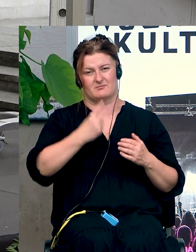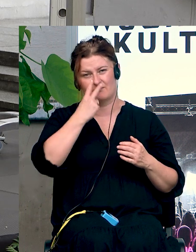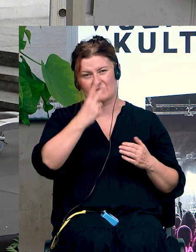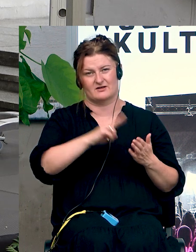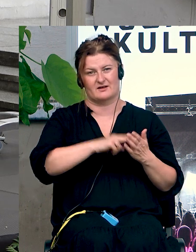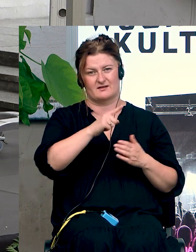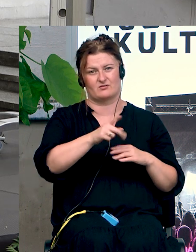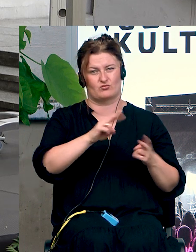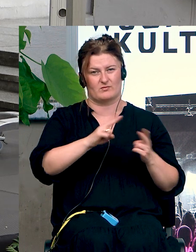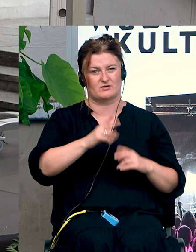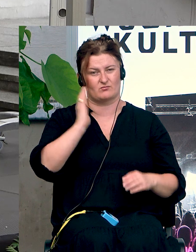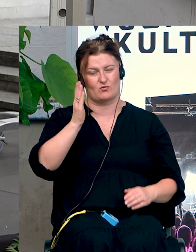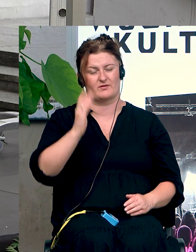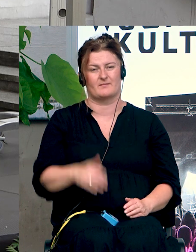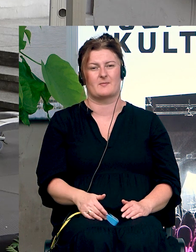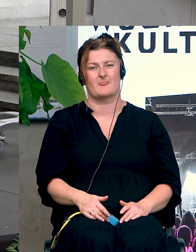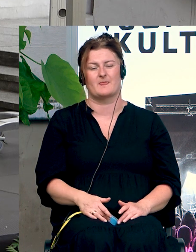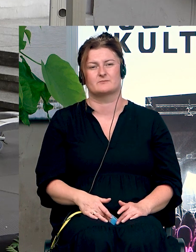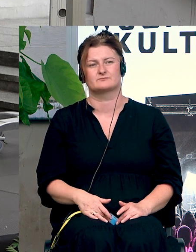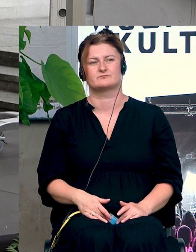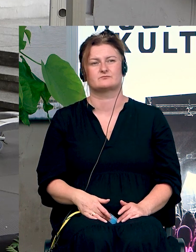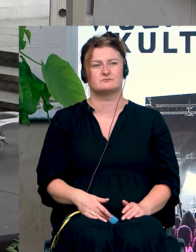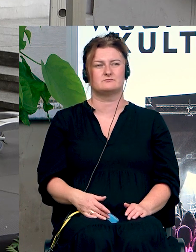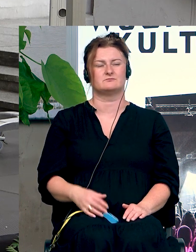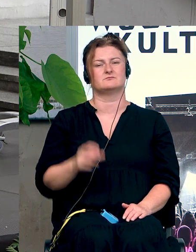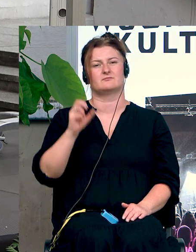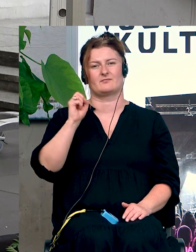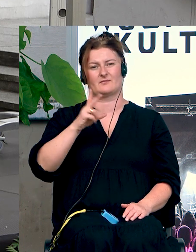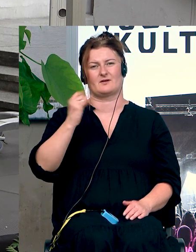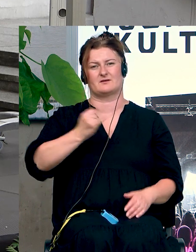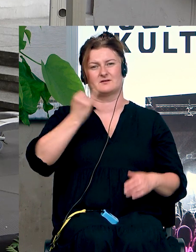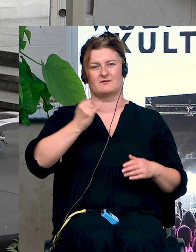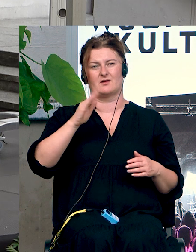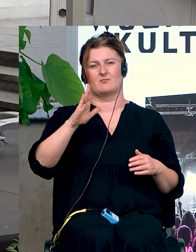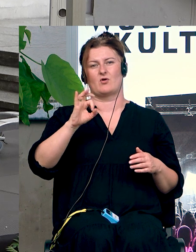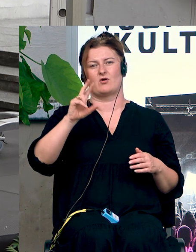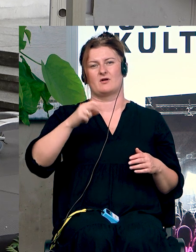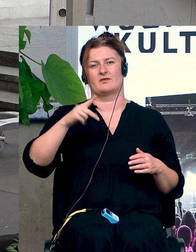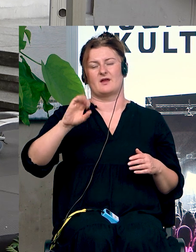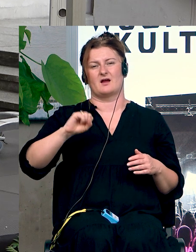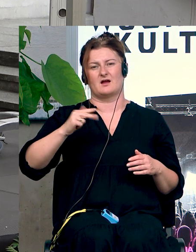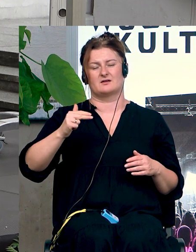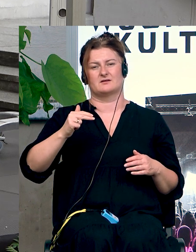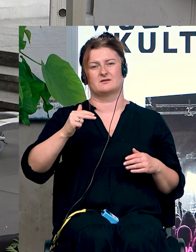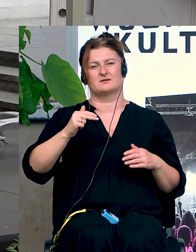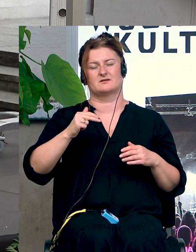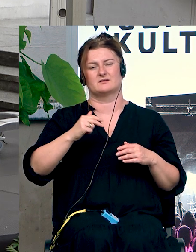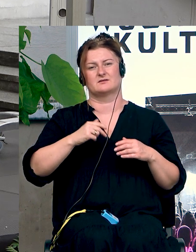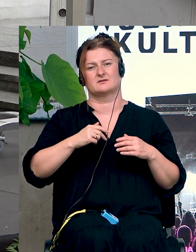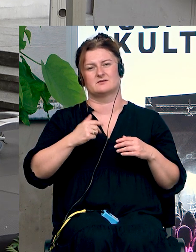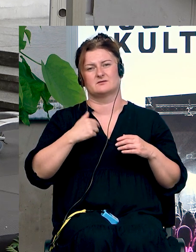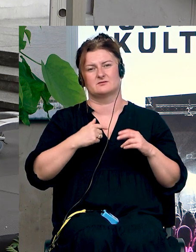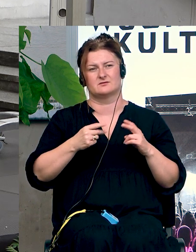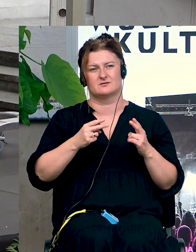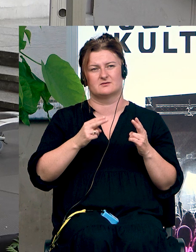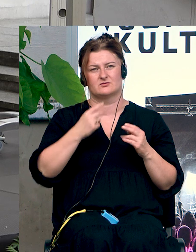na te tłumaczenia później? Tak, my завжди з Богданом Задурою, крім першої книжки «Щасливі голі люди», я завжди читаю